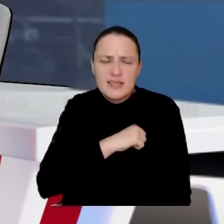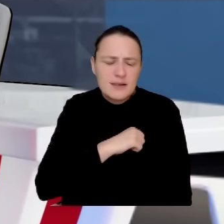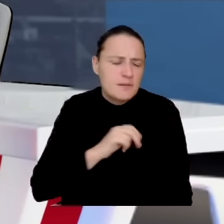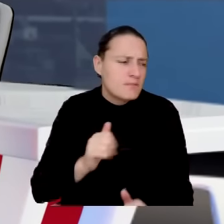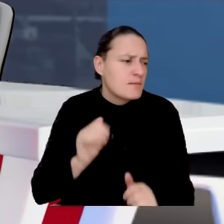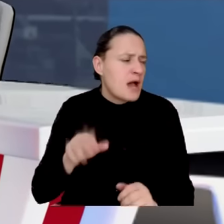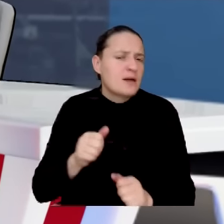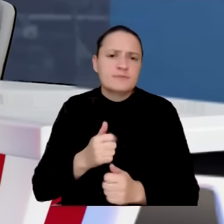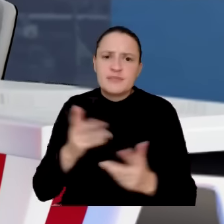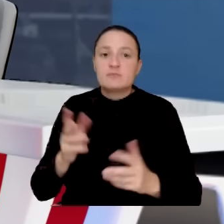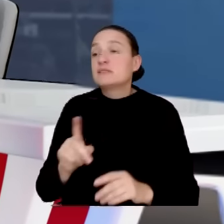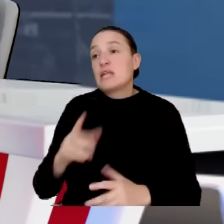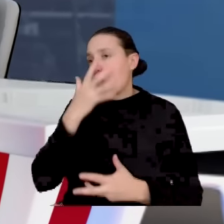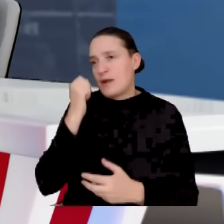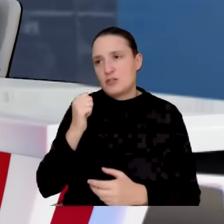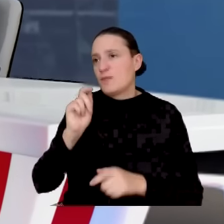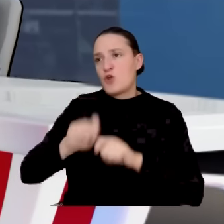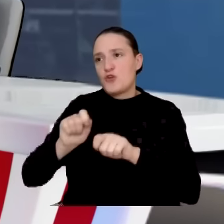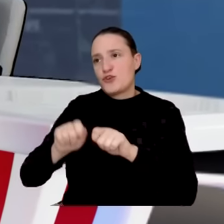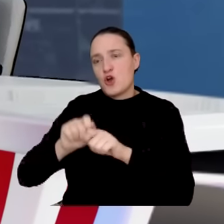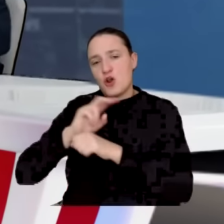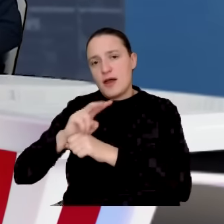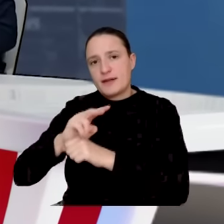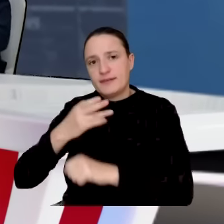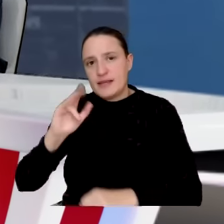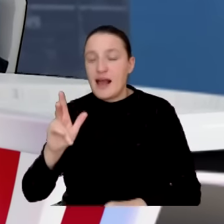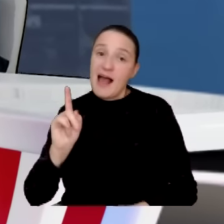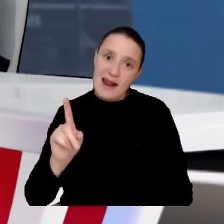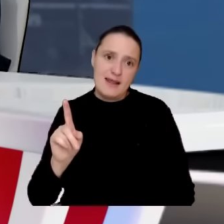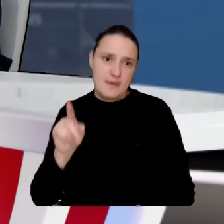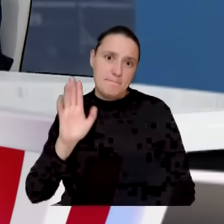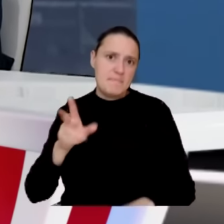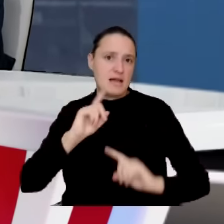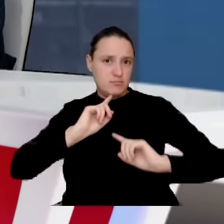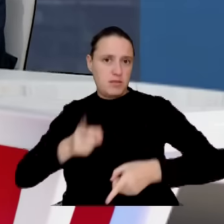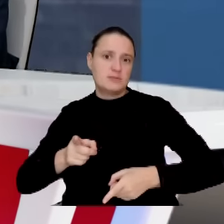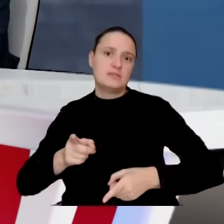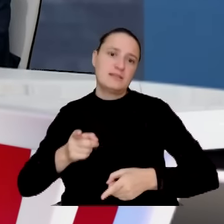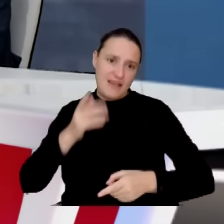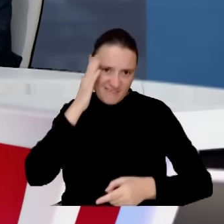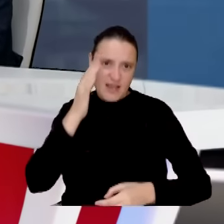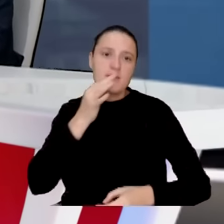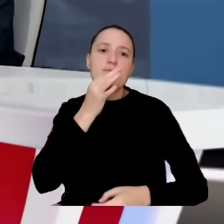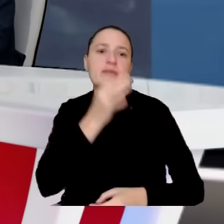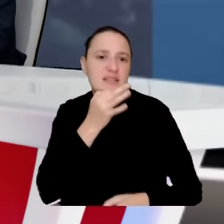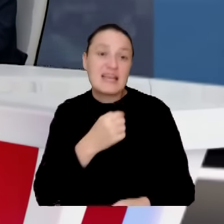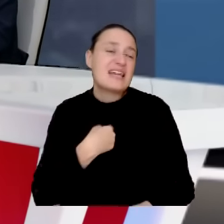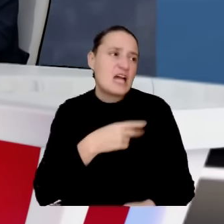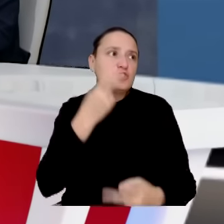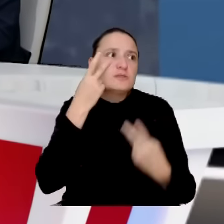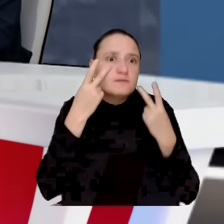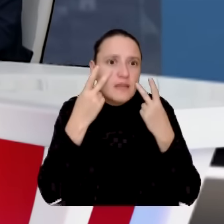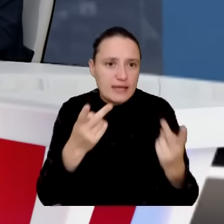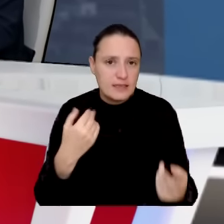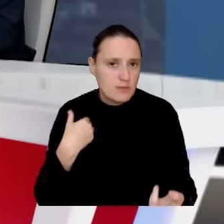kontrolerów niku absolutnie ale no niestety mają pewne wytyczne i potrafią zadawać tendencyjne pytania czego Byłam świadkiem TR